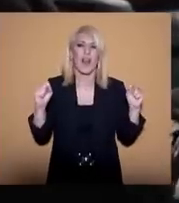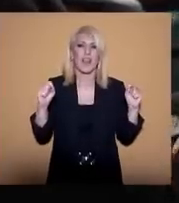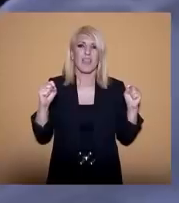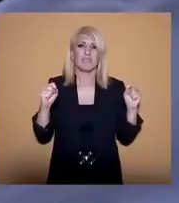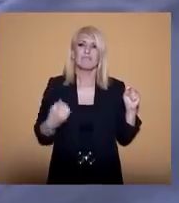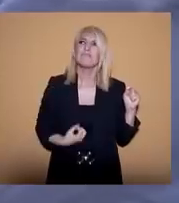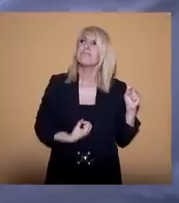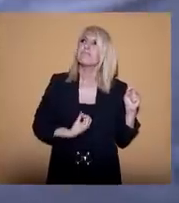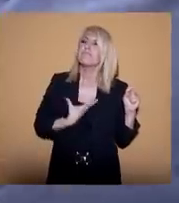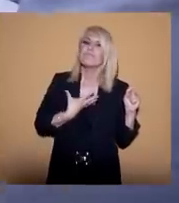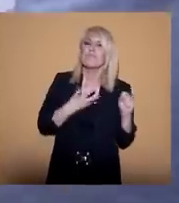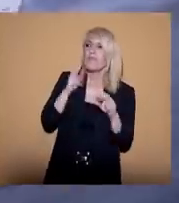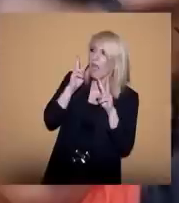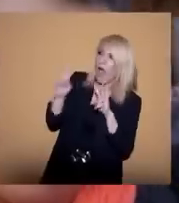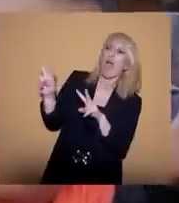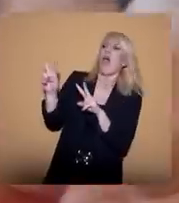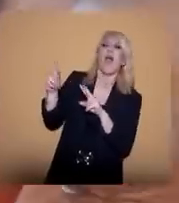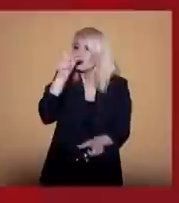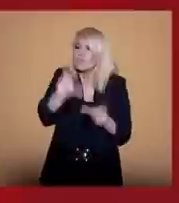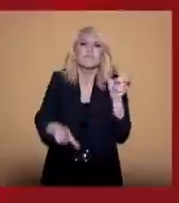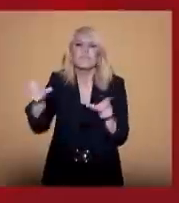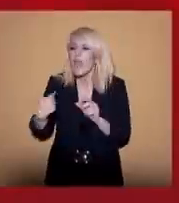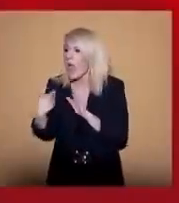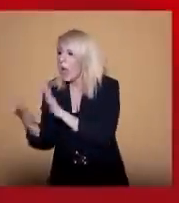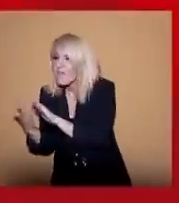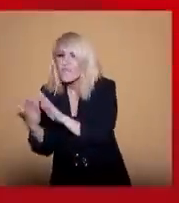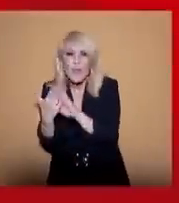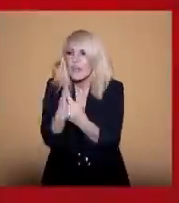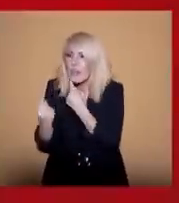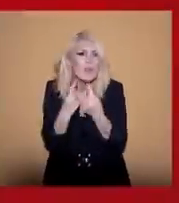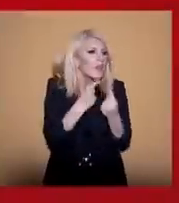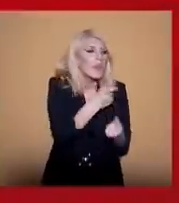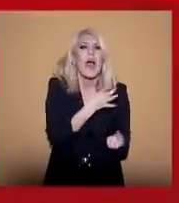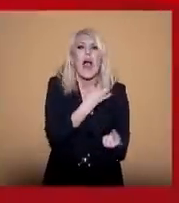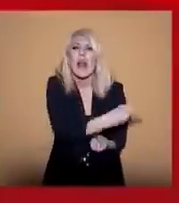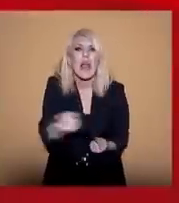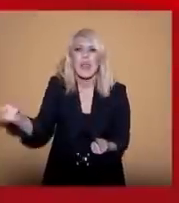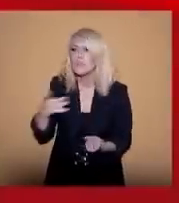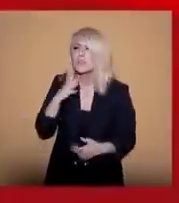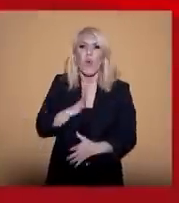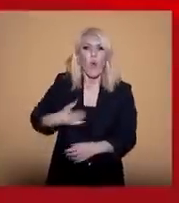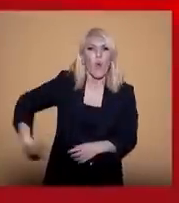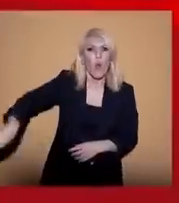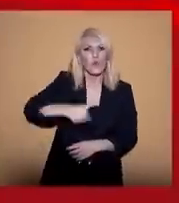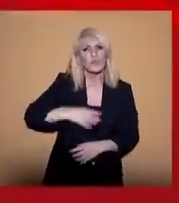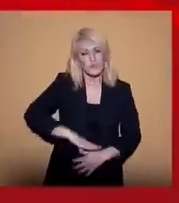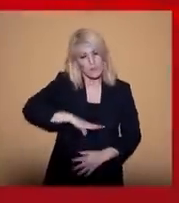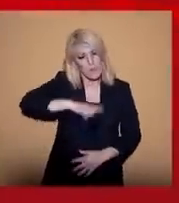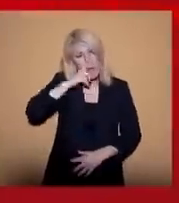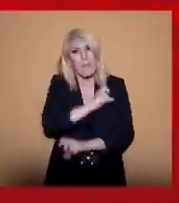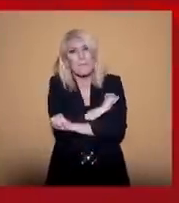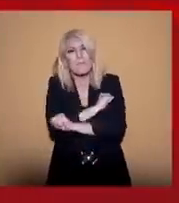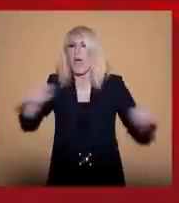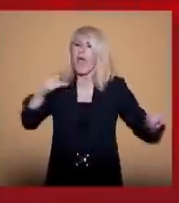ότι έχει μια κυβέρνηση που εμπιστεύεται. Δεν πάει άλλο. Δεν πάει άλλο με την ακρίβεια, δεν πάει άλλο